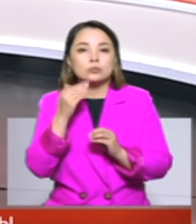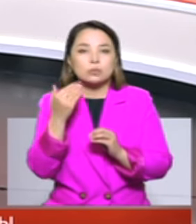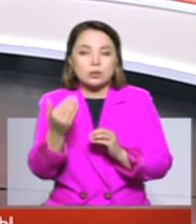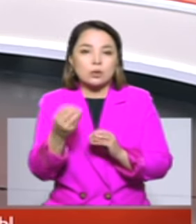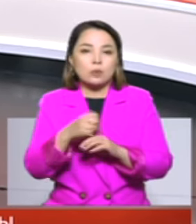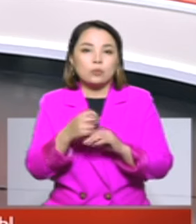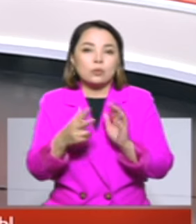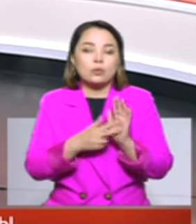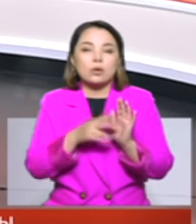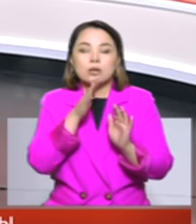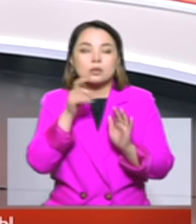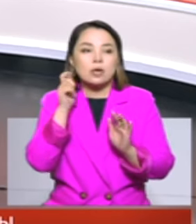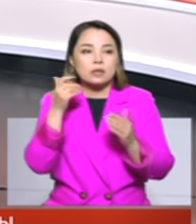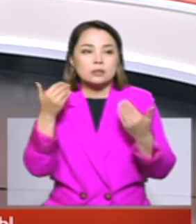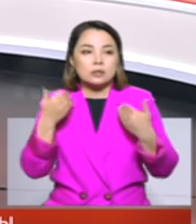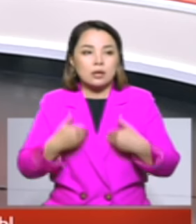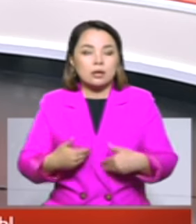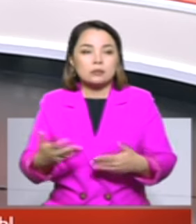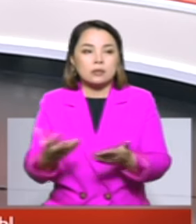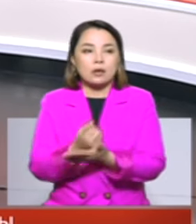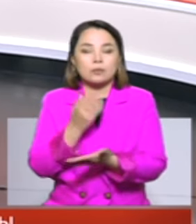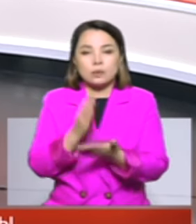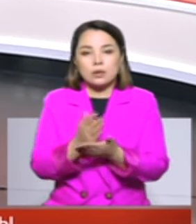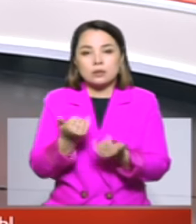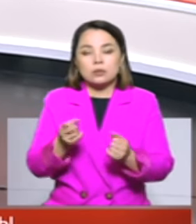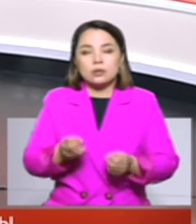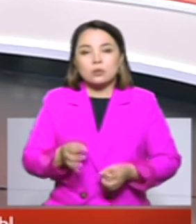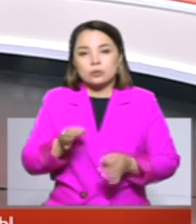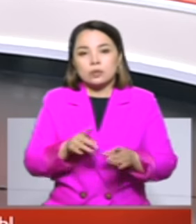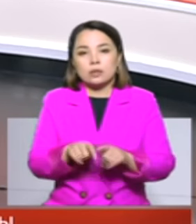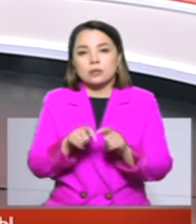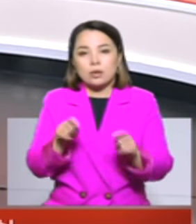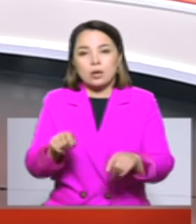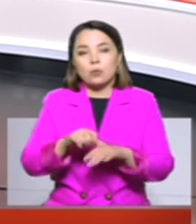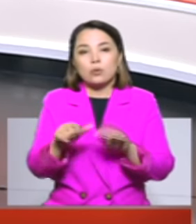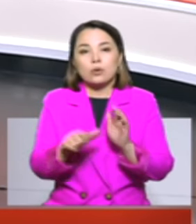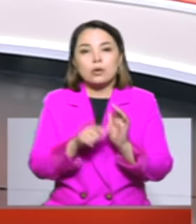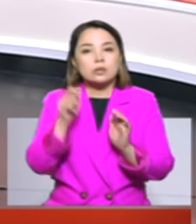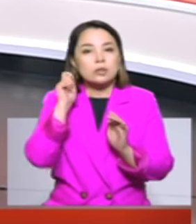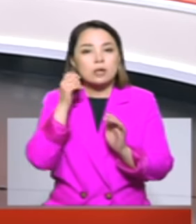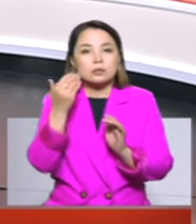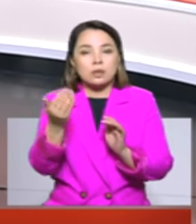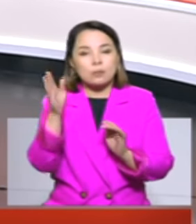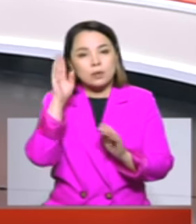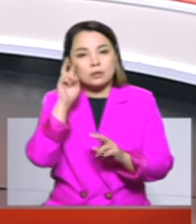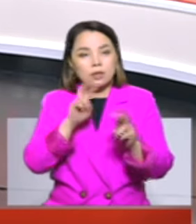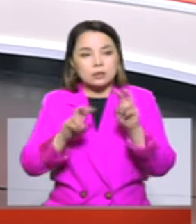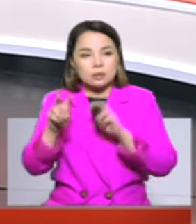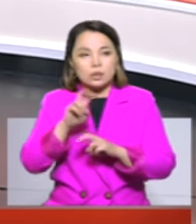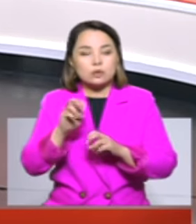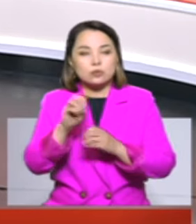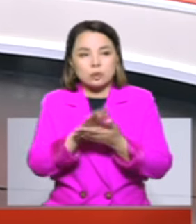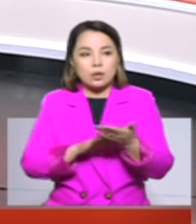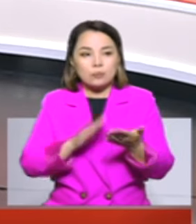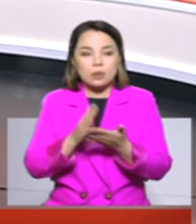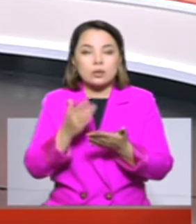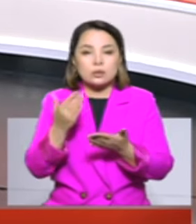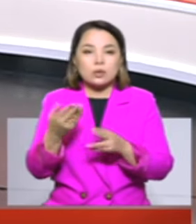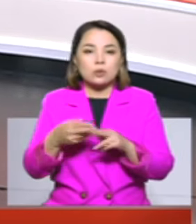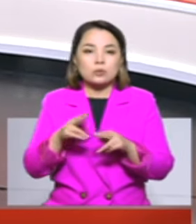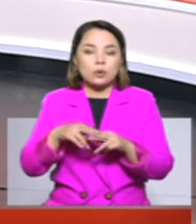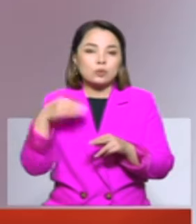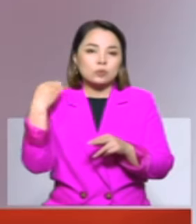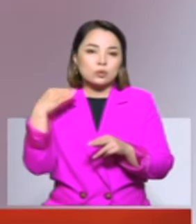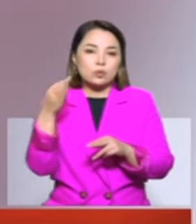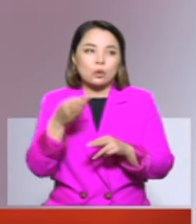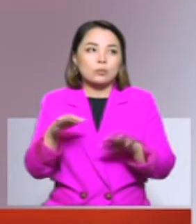18 жастағы қыз баланың денесін тапты. Оқиға ізімен қылмыстық іс қозғалды. Ал 16 жастағы баланы іздеу жұмыстары жалғасып жатыр. Сондай-ақ